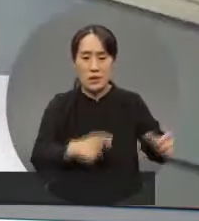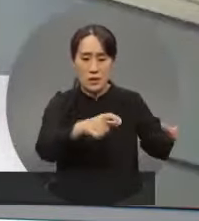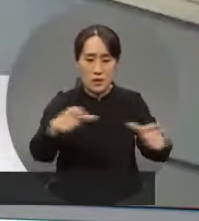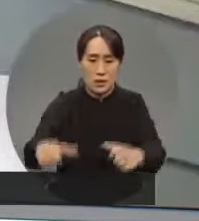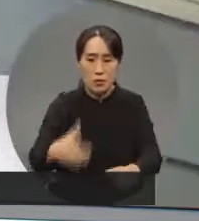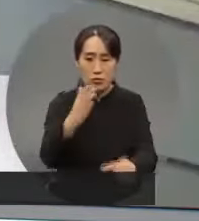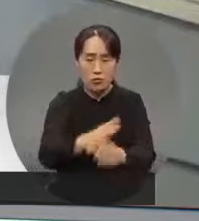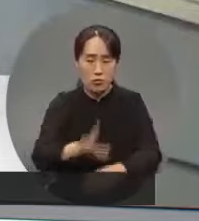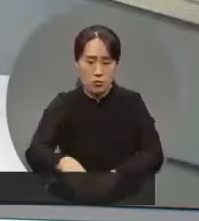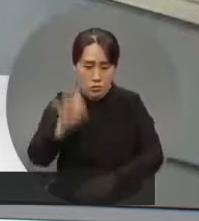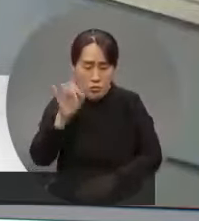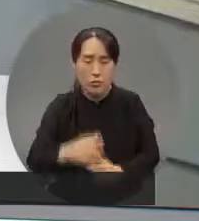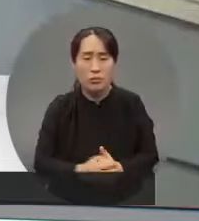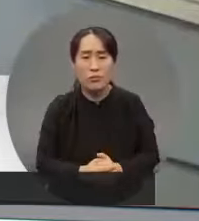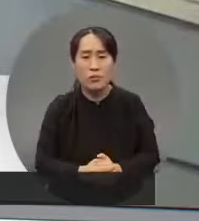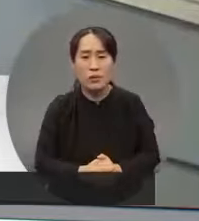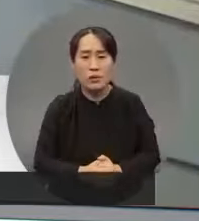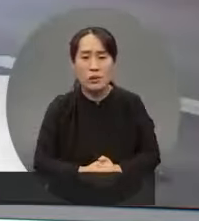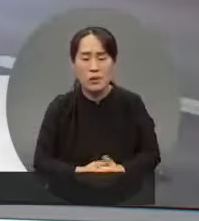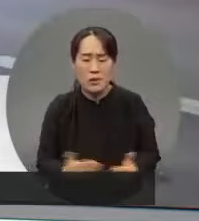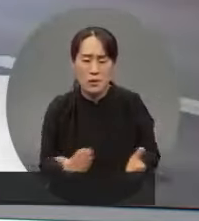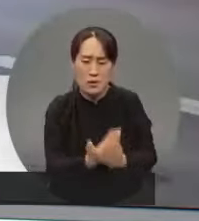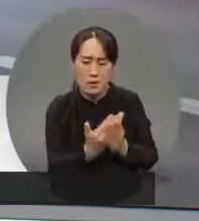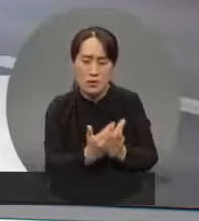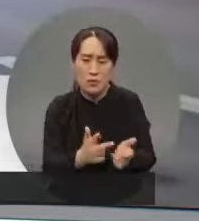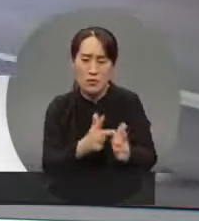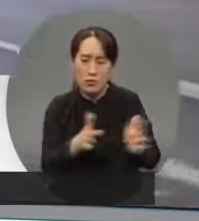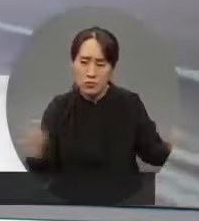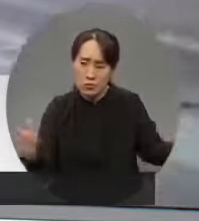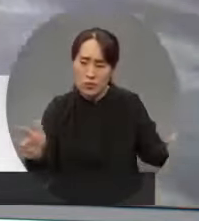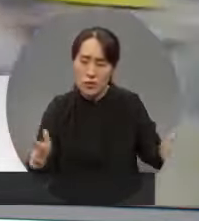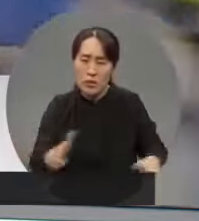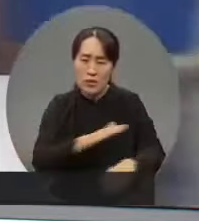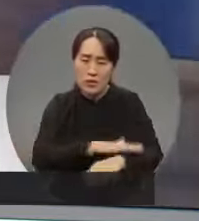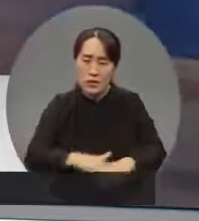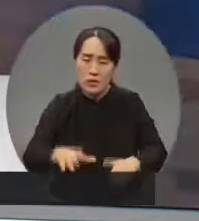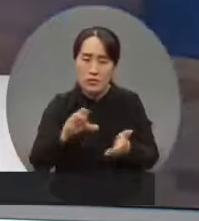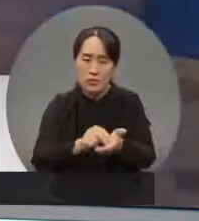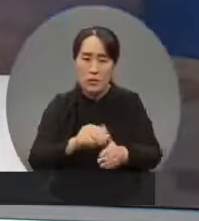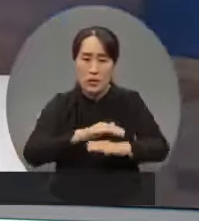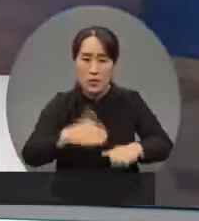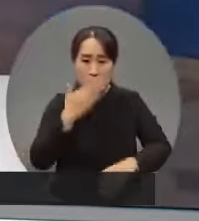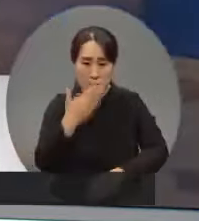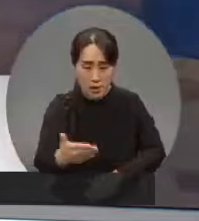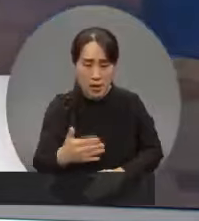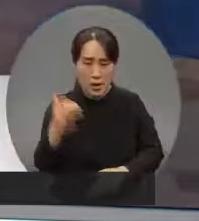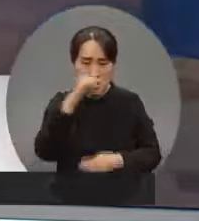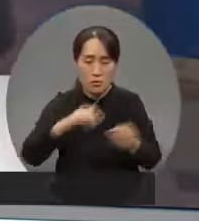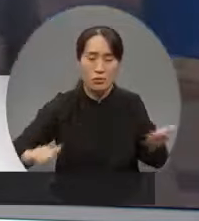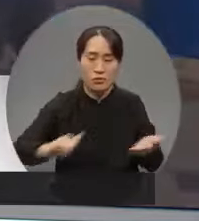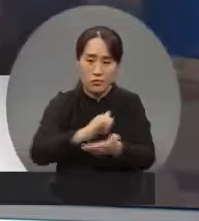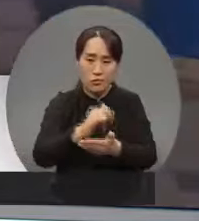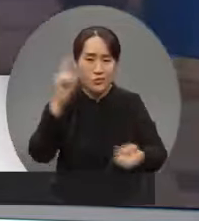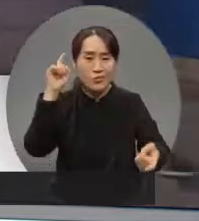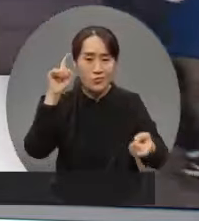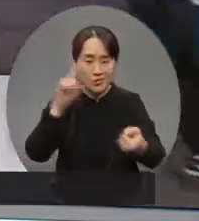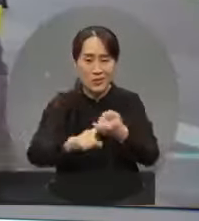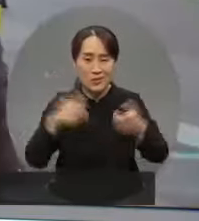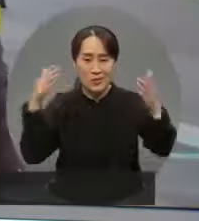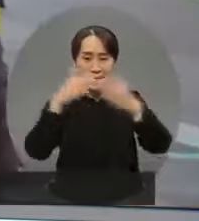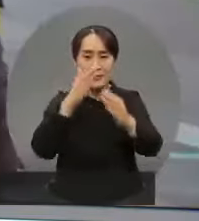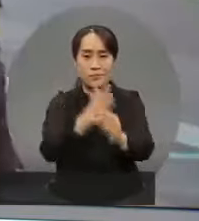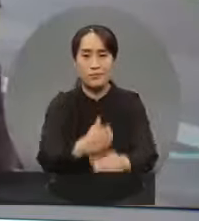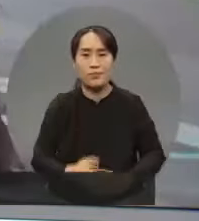첫 시도인데 활성화에 성공해 주차난 완화로 이어질 수 있을지 청주공항의 실험이 관심을 끌고